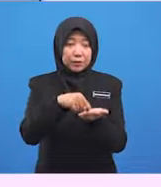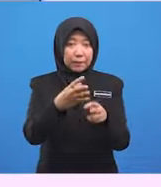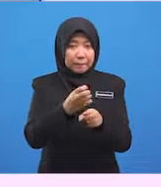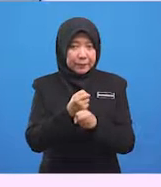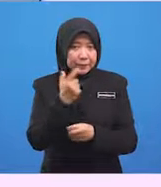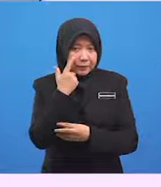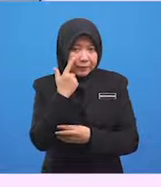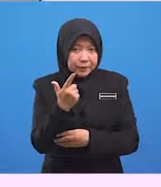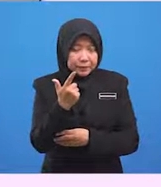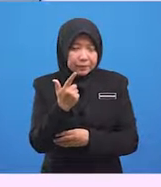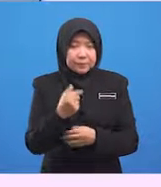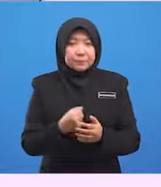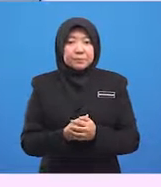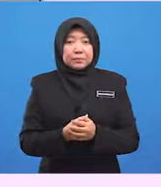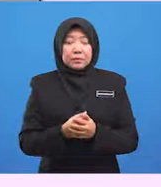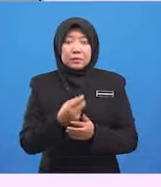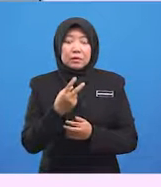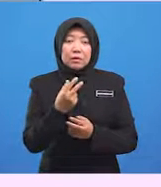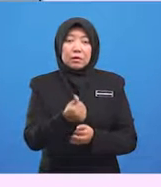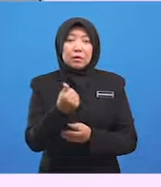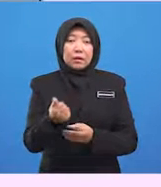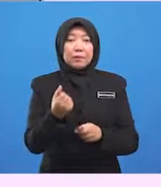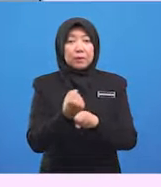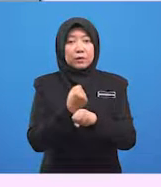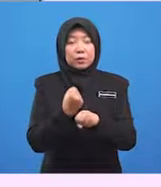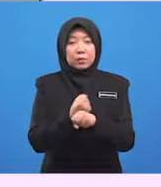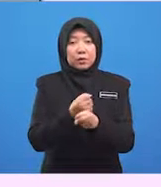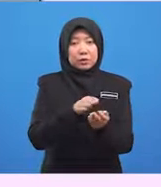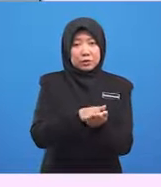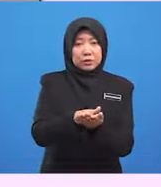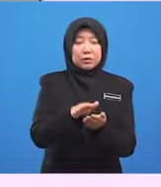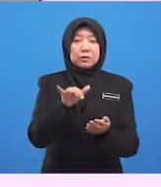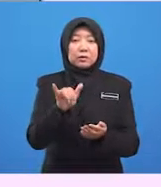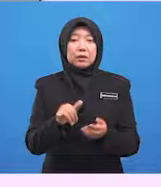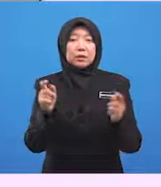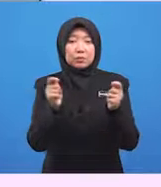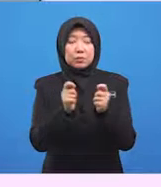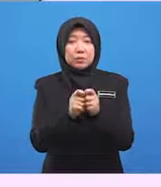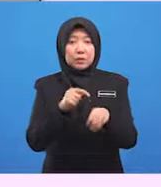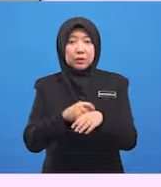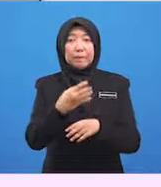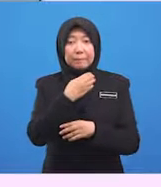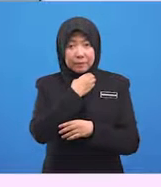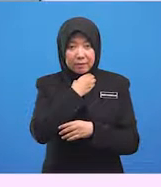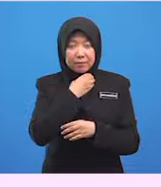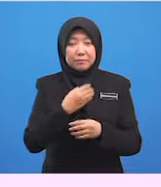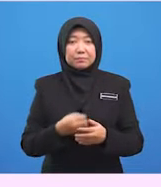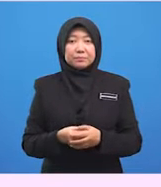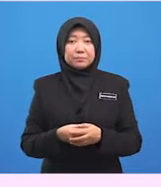kita lihat melalui pratan batu yang licin yang ditemui di mulut perak